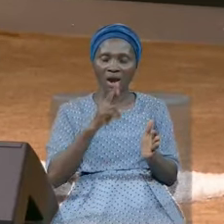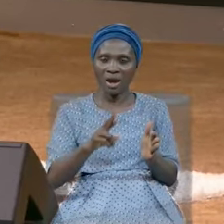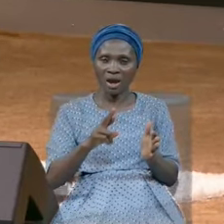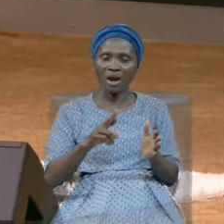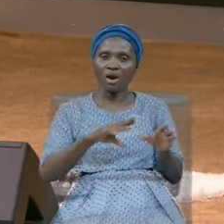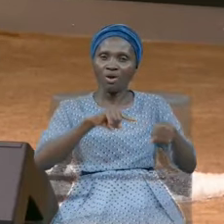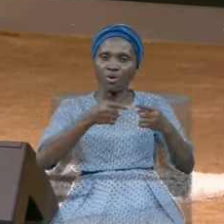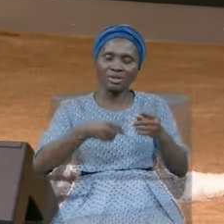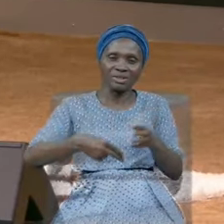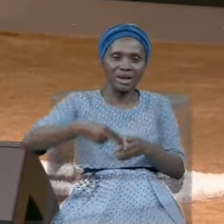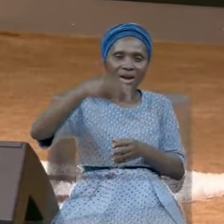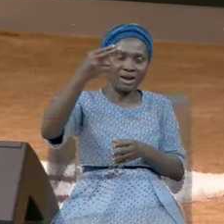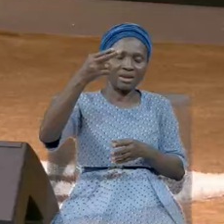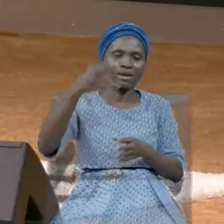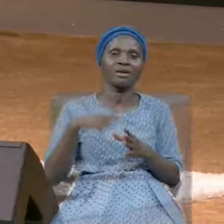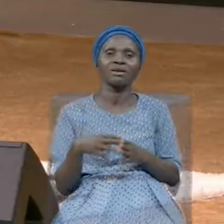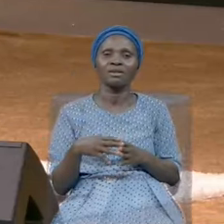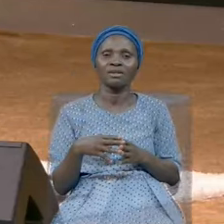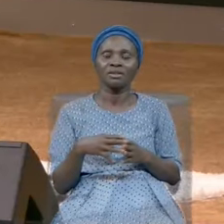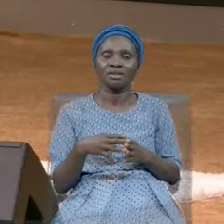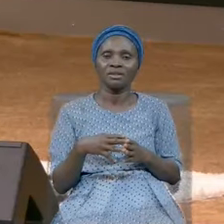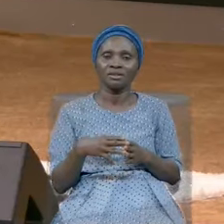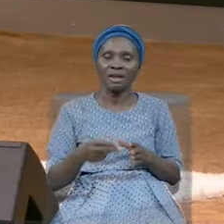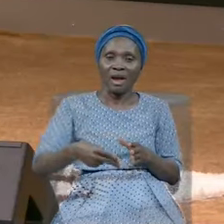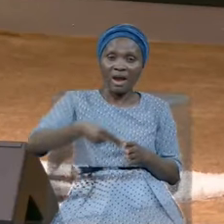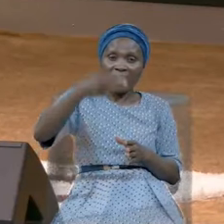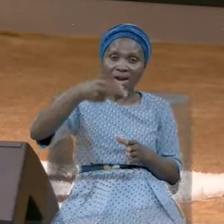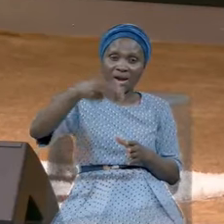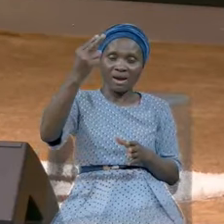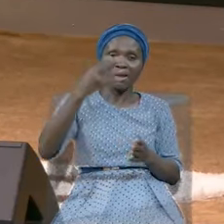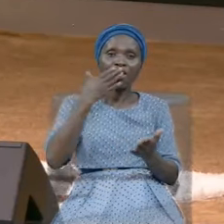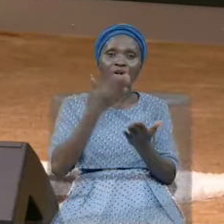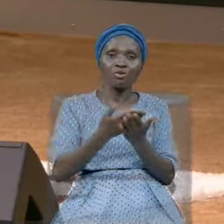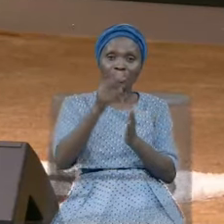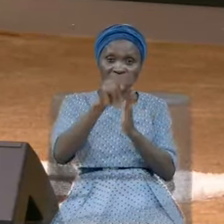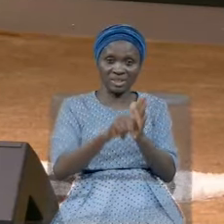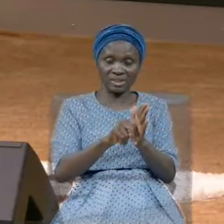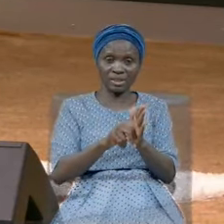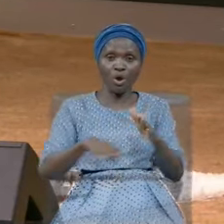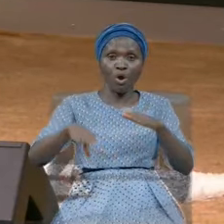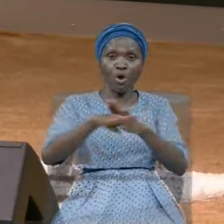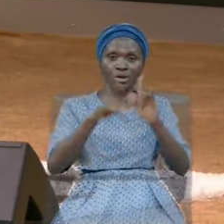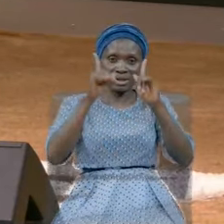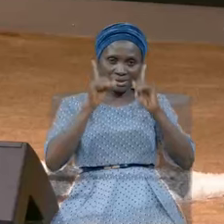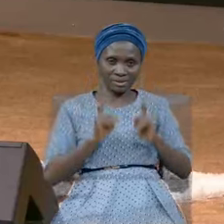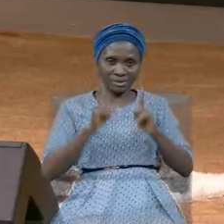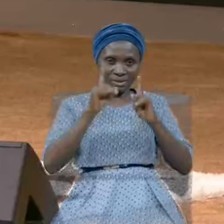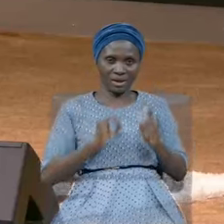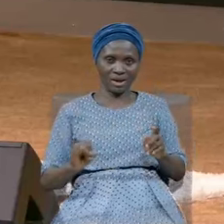grâce transcendante sous la foi éprouvée. On va à 1 Pierre chapitre 1, verset